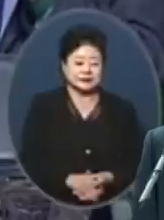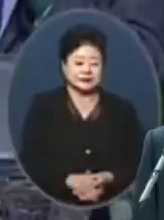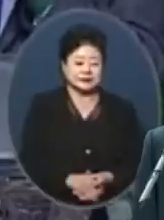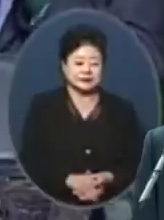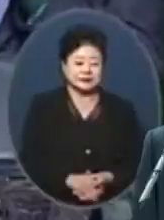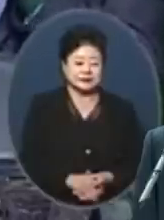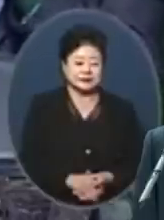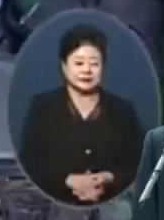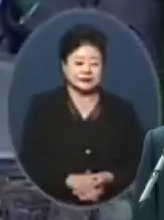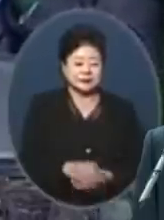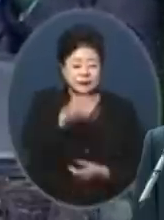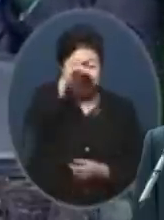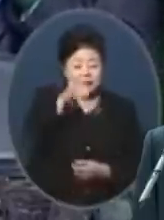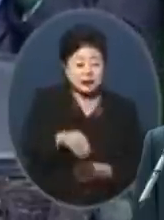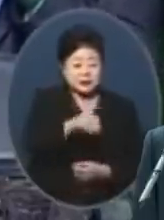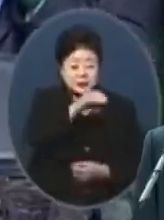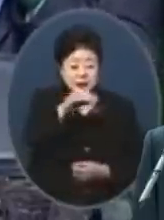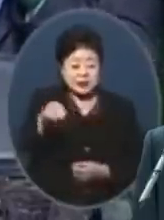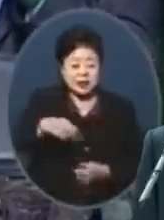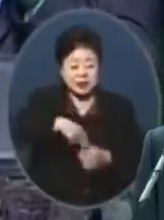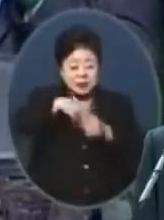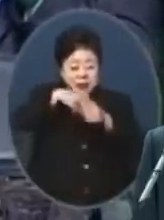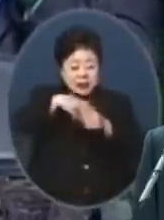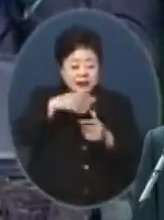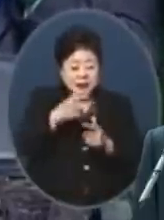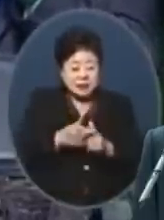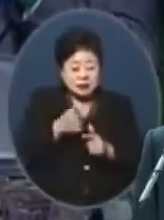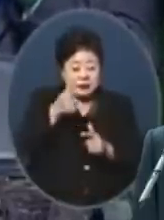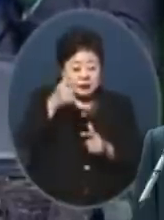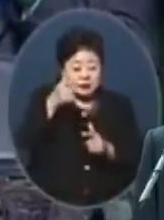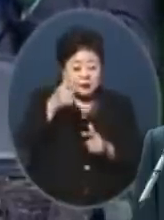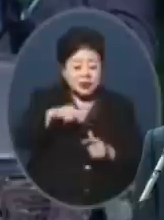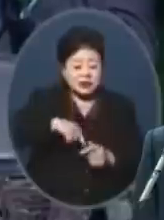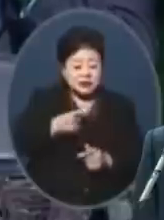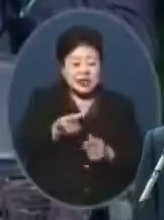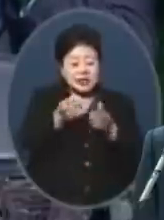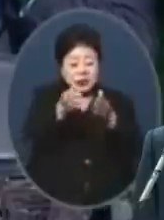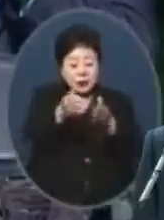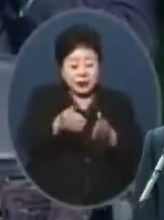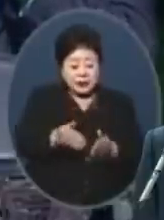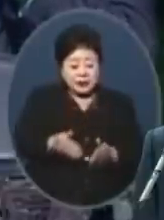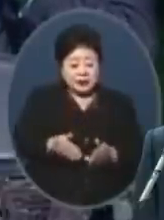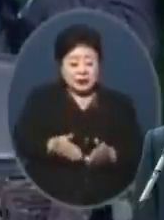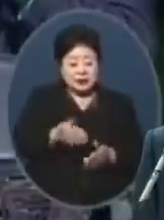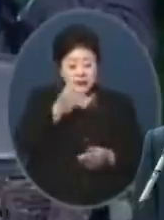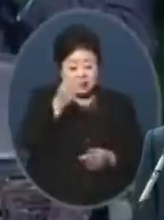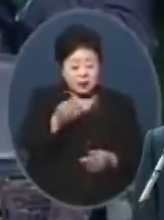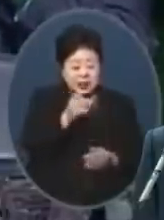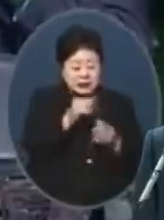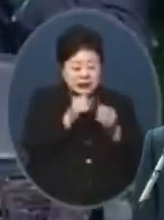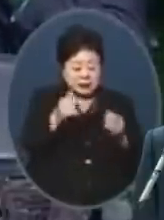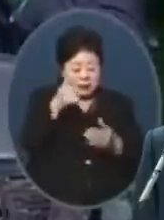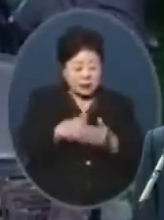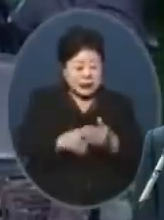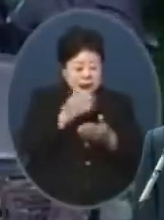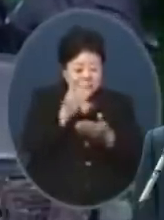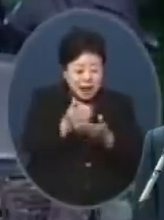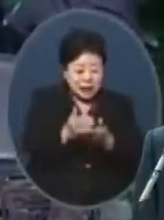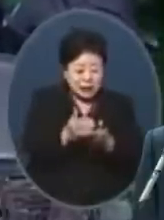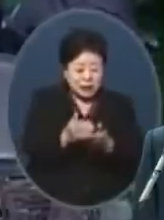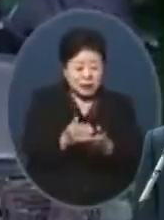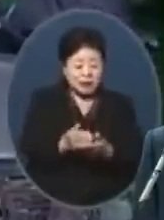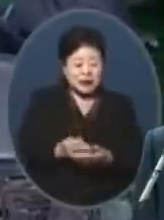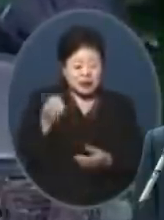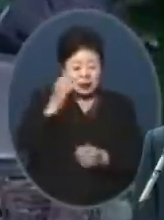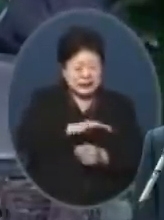my life. 여러분, 십자가에 매달리신 예수님은 자기를 통해서 여러분 한 사람도 빠짐없이